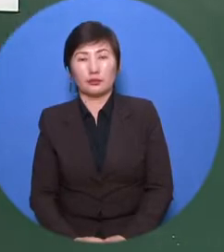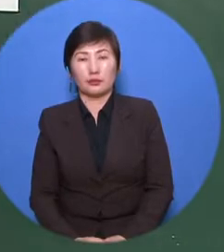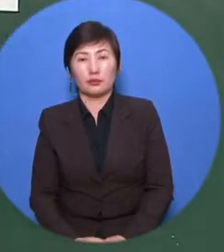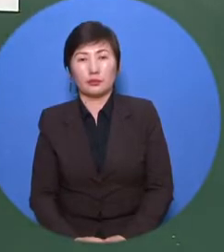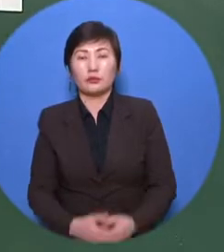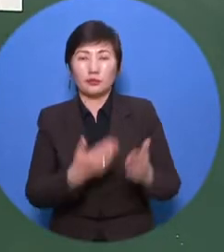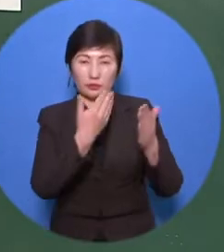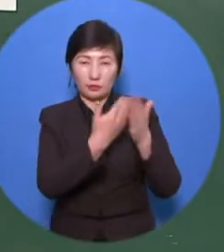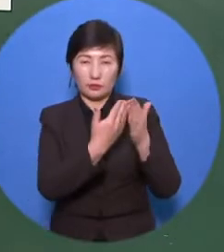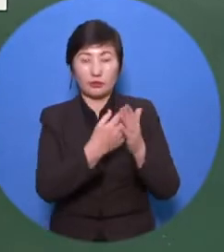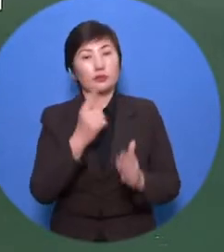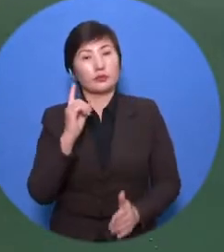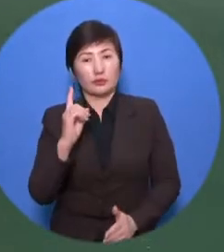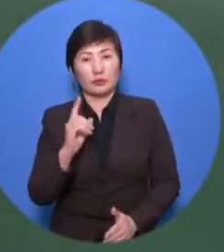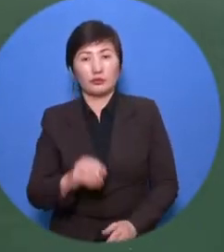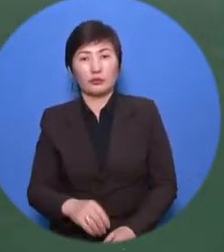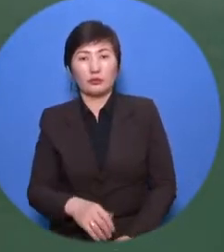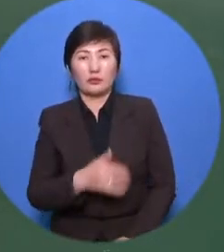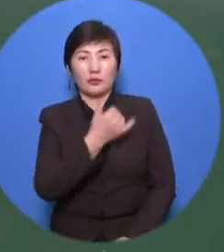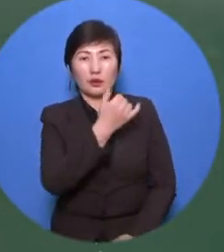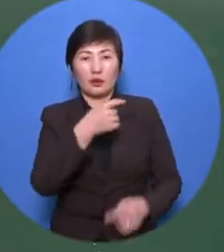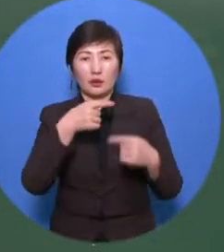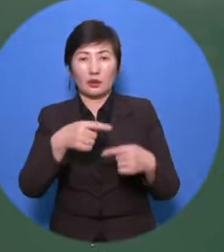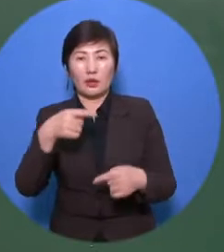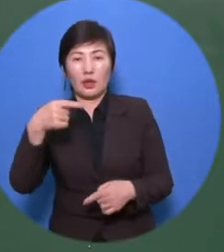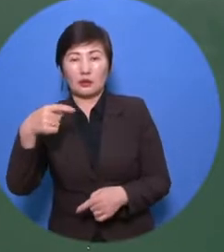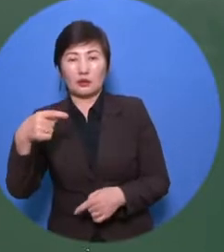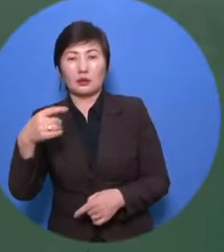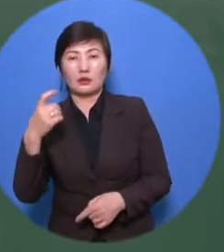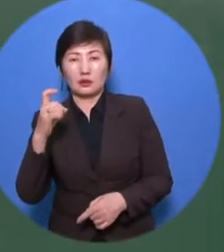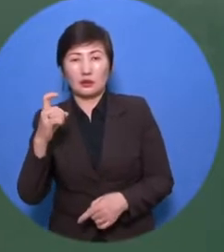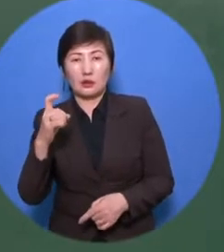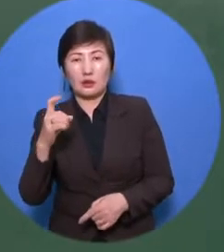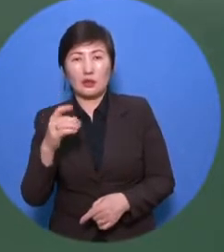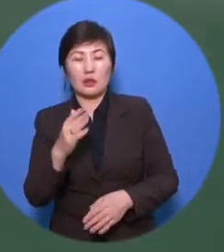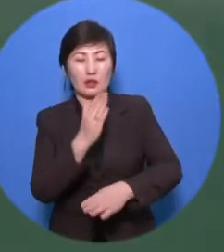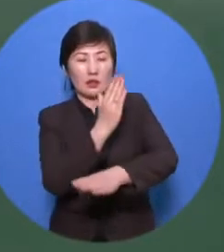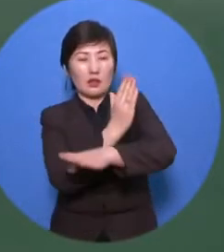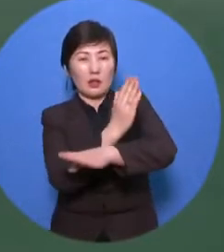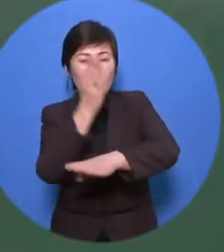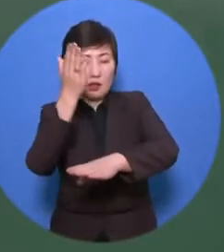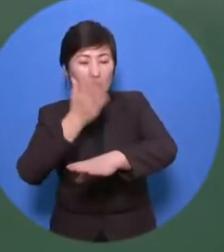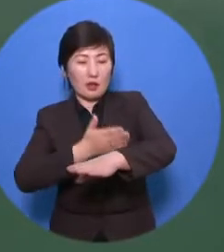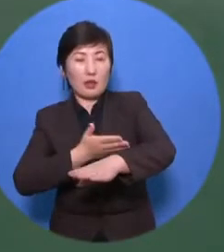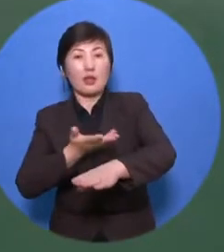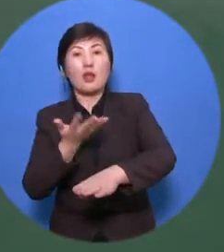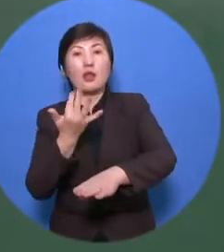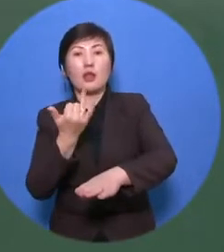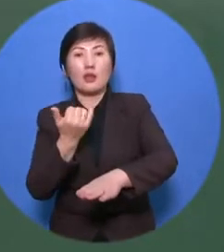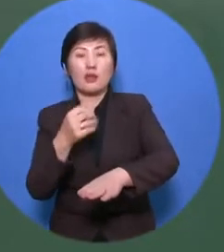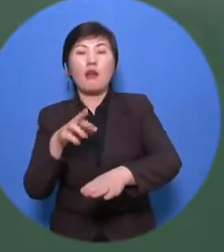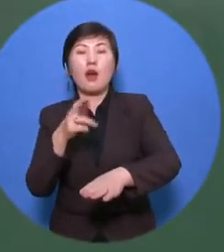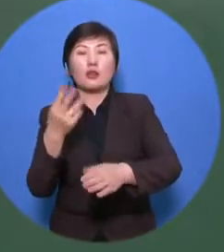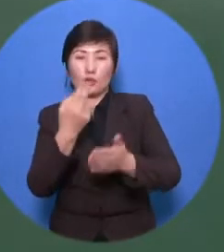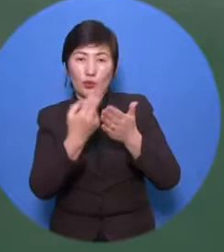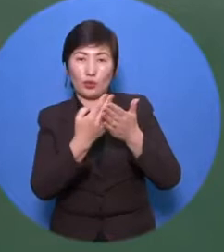За жишээ 1. За y тэнцүү хасах x дэгштгэлтэй шулууныг координатын хавтгаад дүрслээрэй гэсэн бодлого